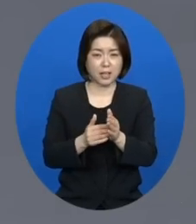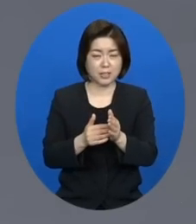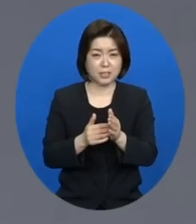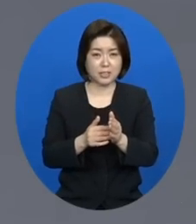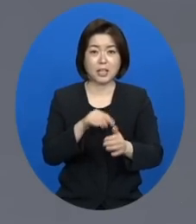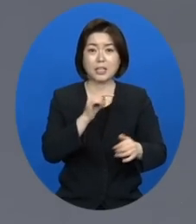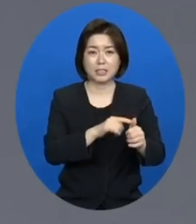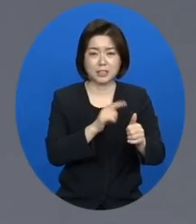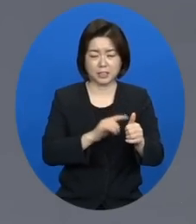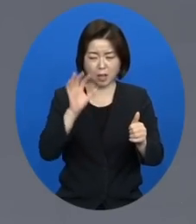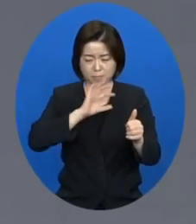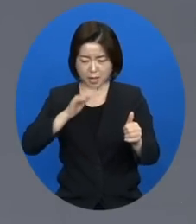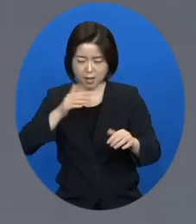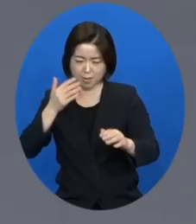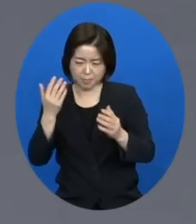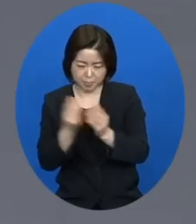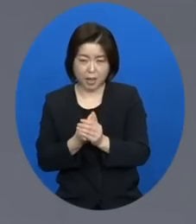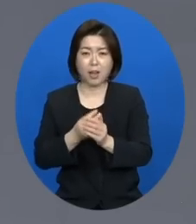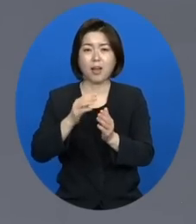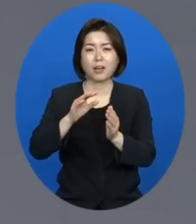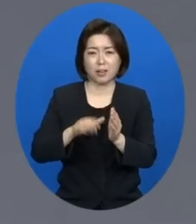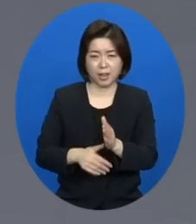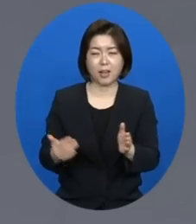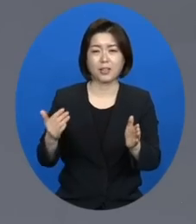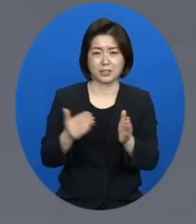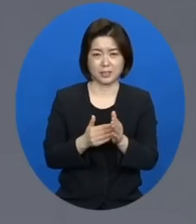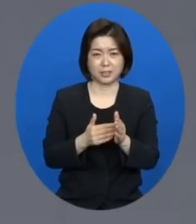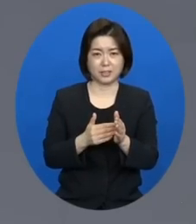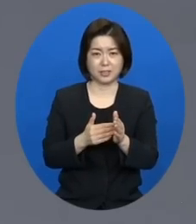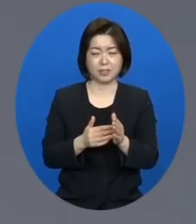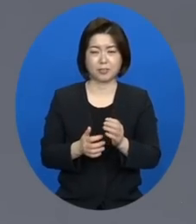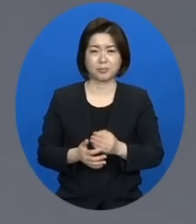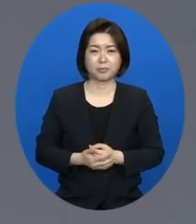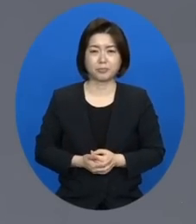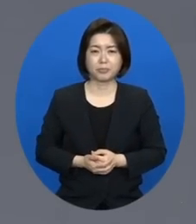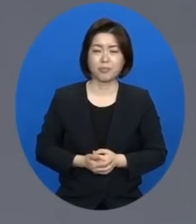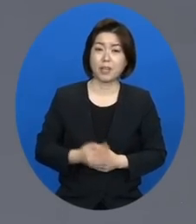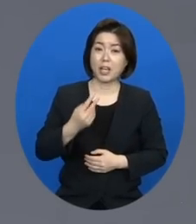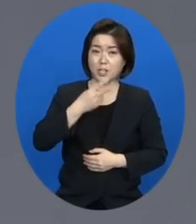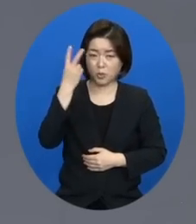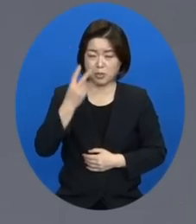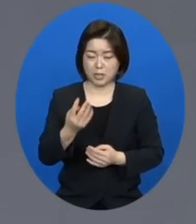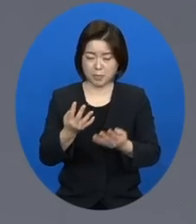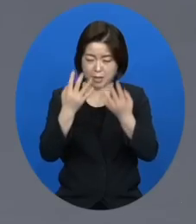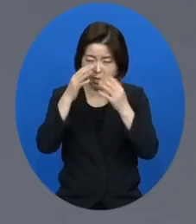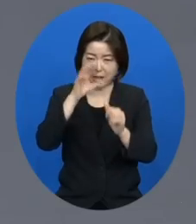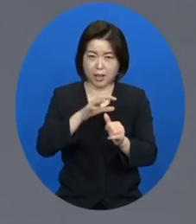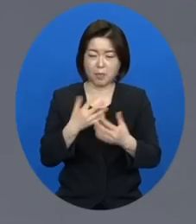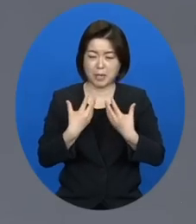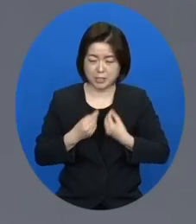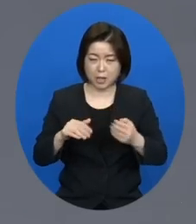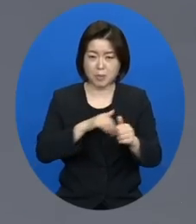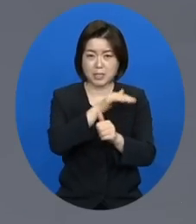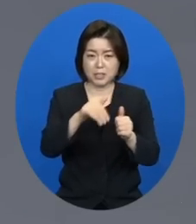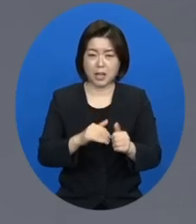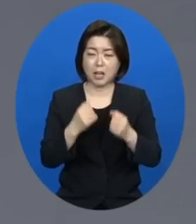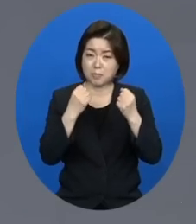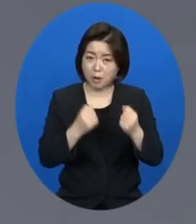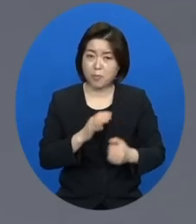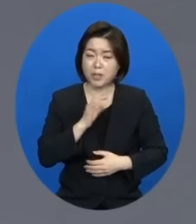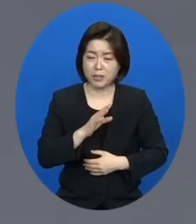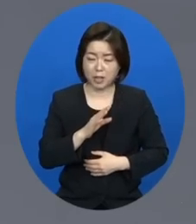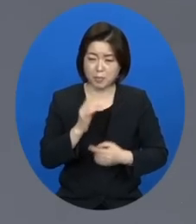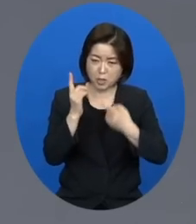그가 단련될 때까지. 요셉이 감옥이라는 절망적인 상황에만 있었다면 그는